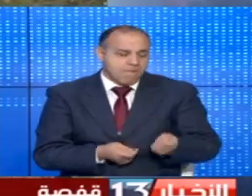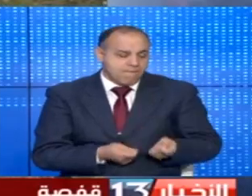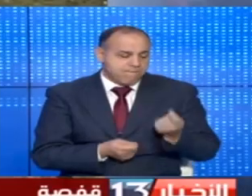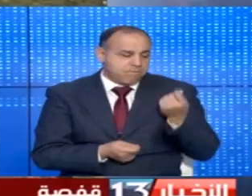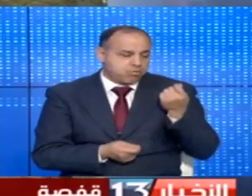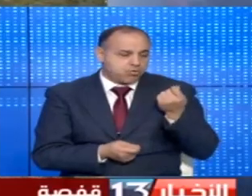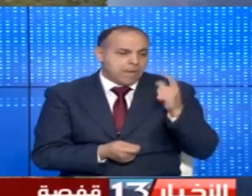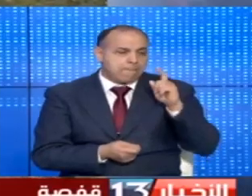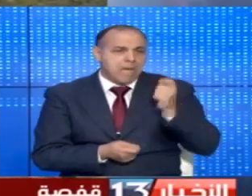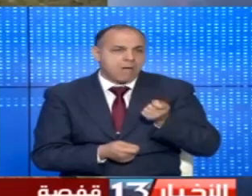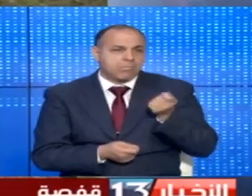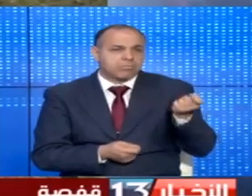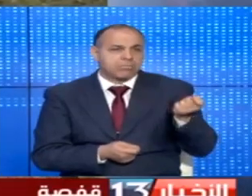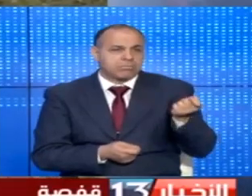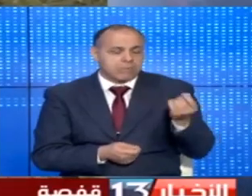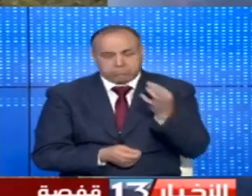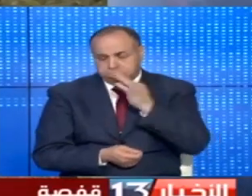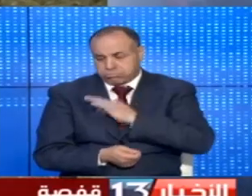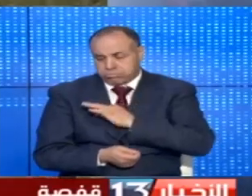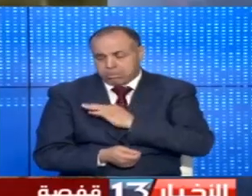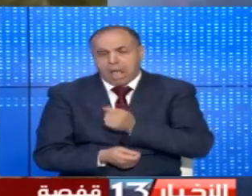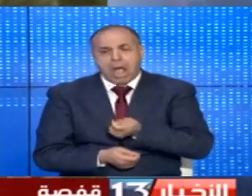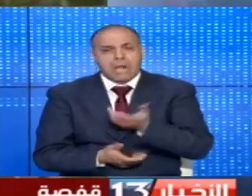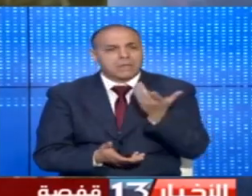اكثر من الجمعيه